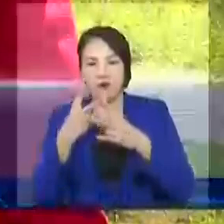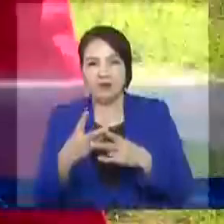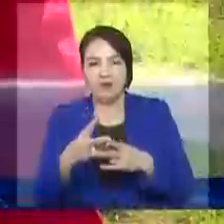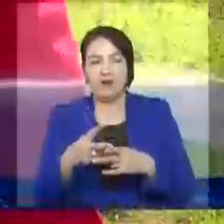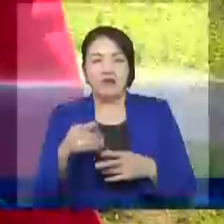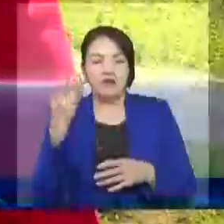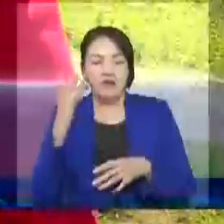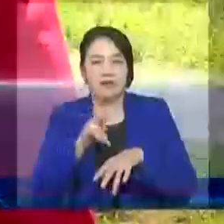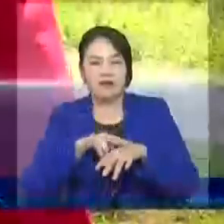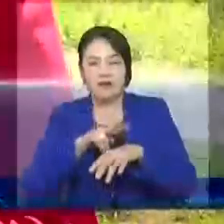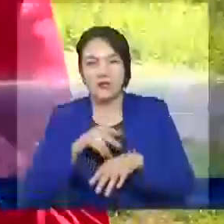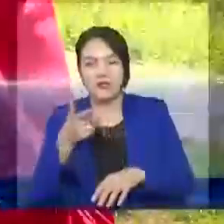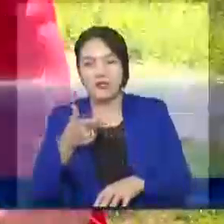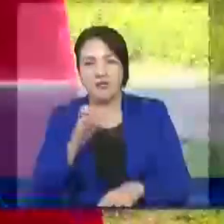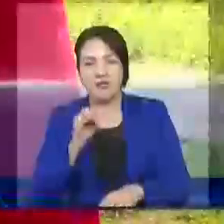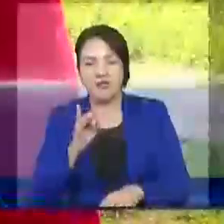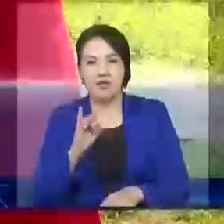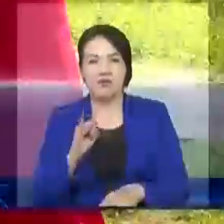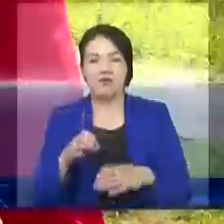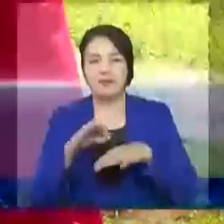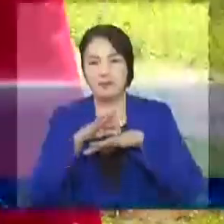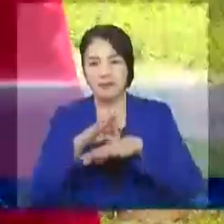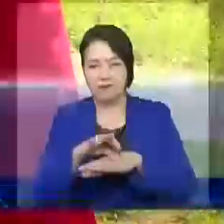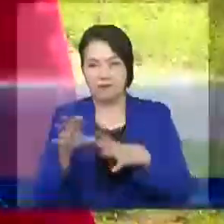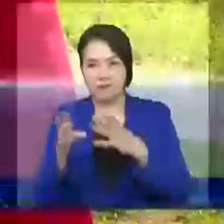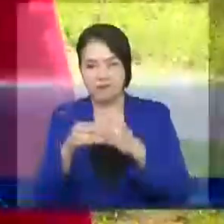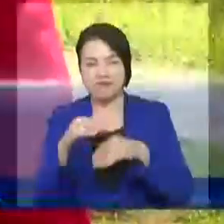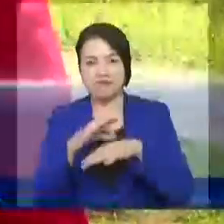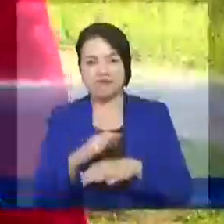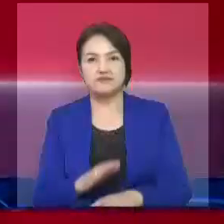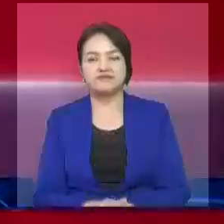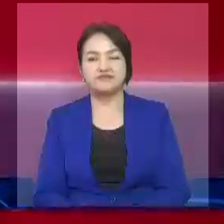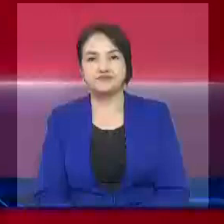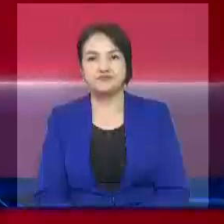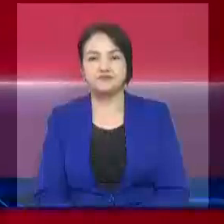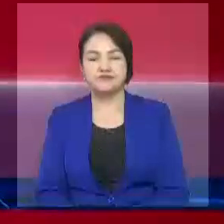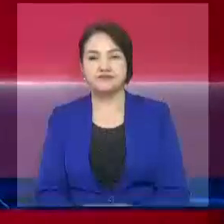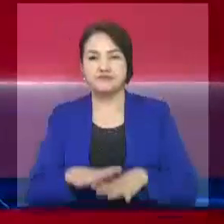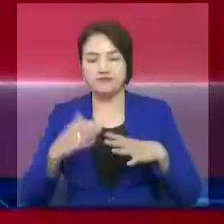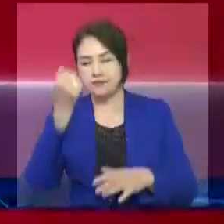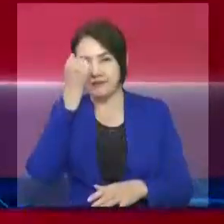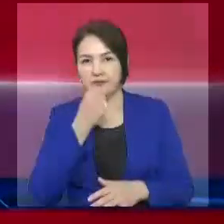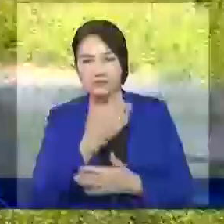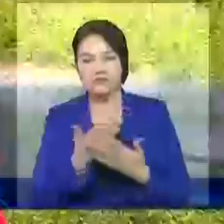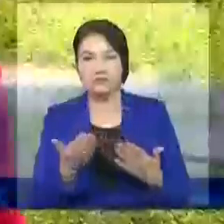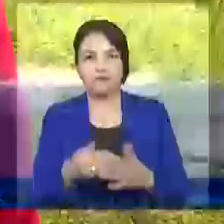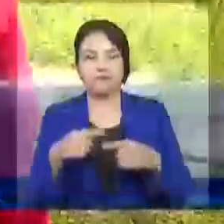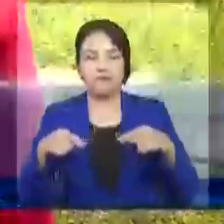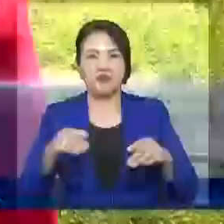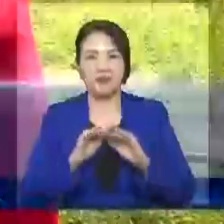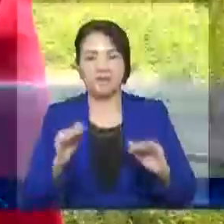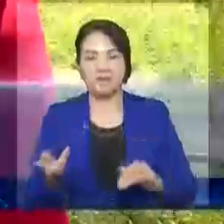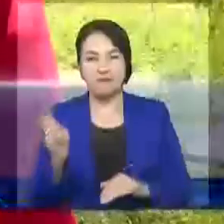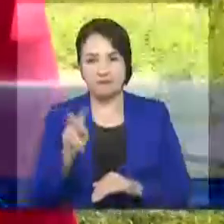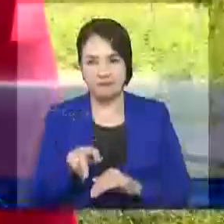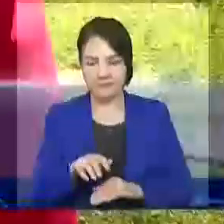кезінде үнемі ГАИ қызметкерлері балаларымызды өздерімен бірге сопровождать етуде. Соларға үлкен алғысымыз шексіз. Әртүрлі балалар келген бұл